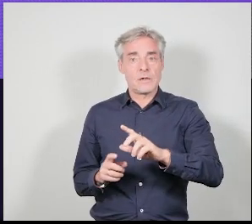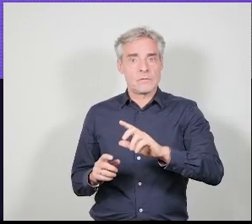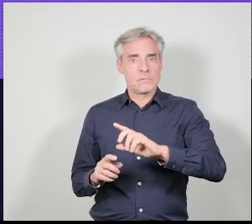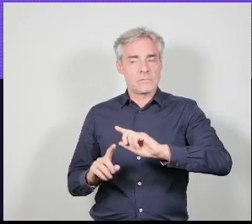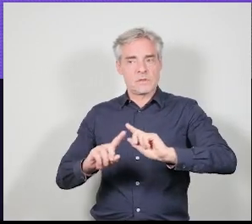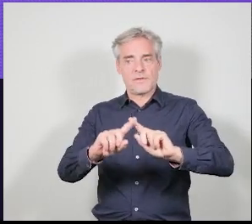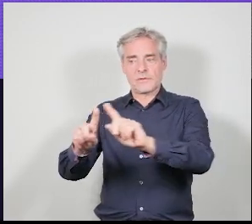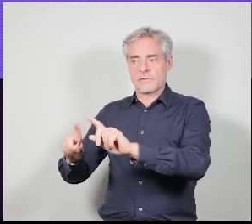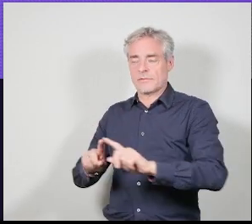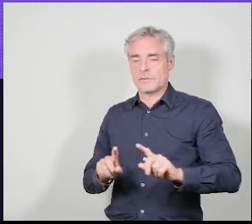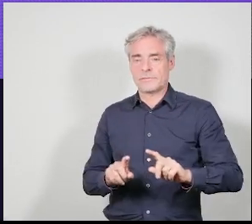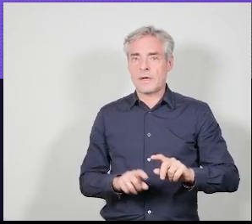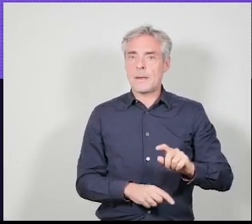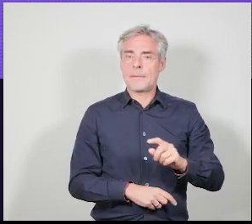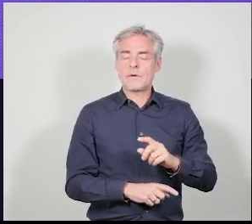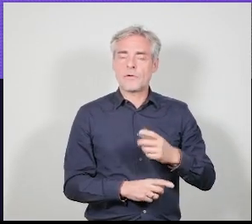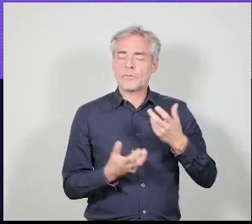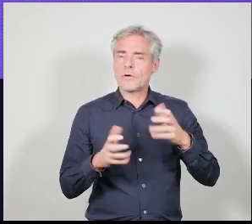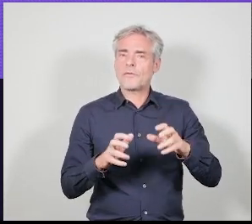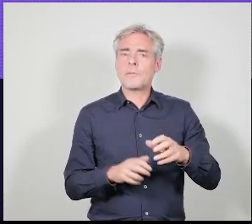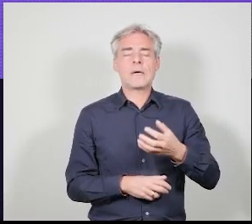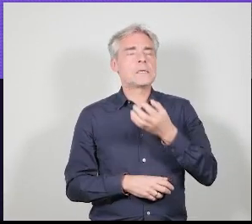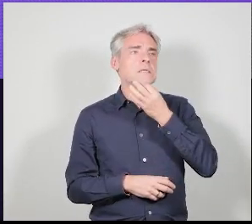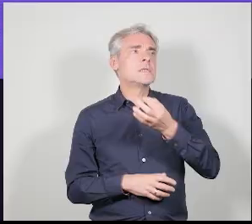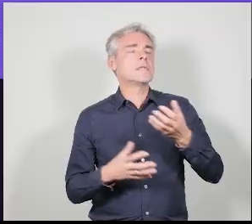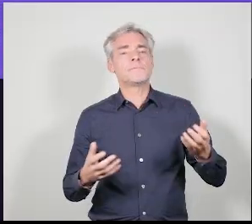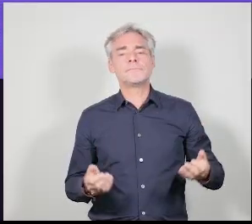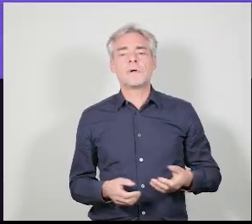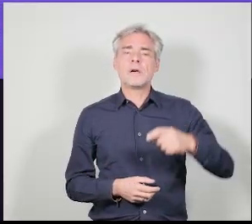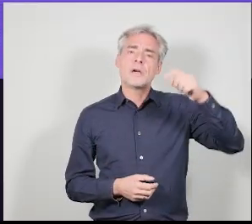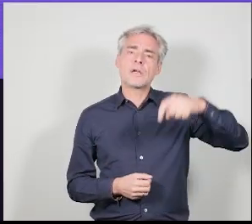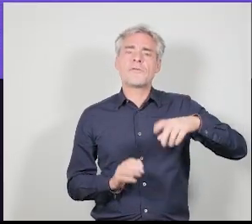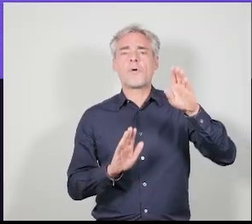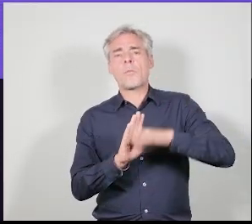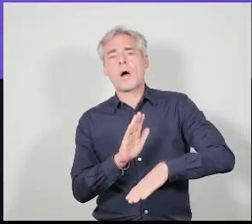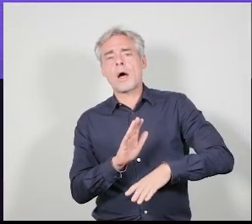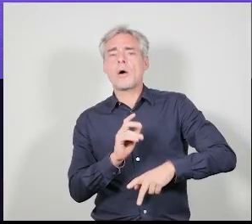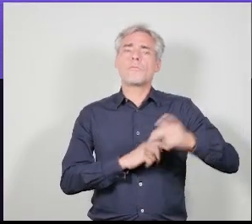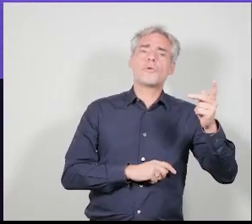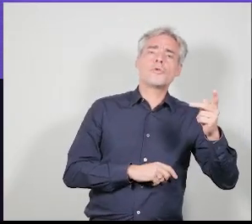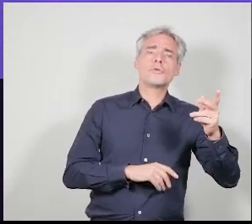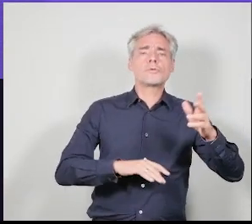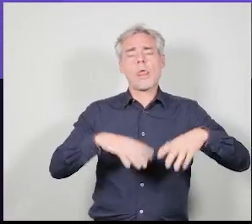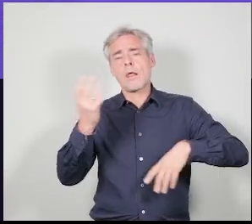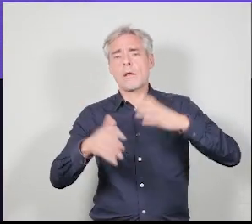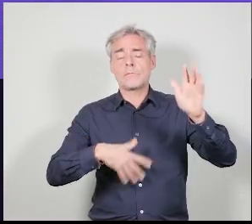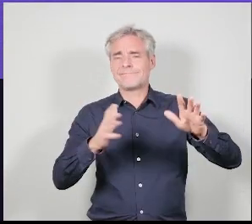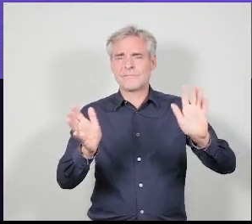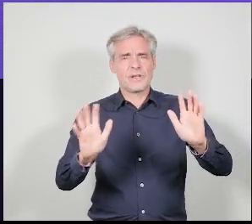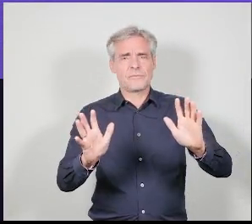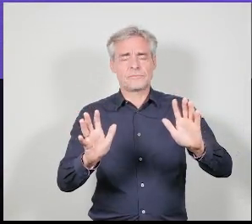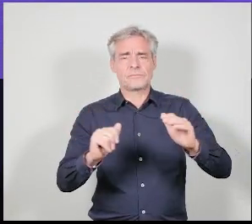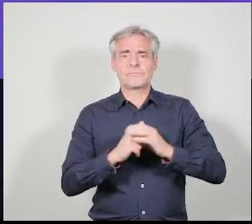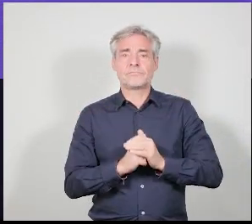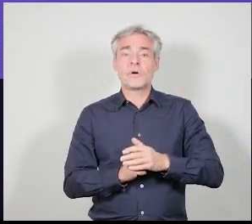diversifiés et qu'il ne fallait surtout pas prendre le parti de dire il faut moins d'hébergement, plus de domicile et